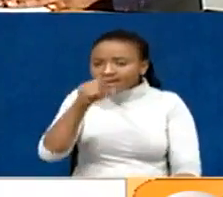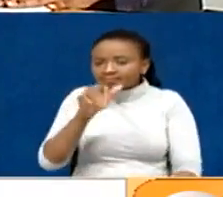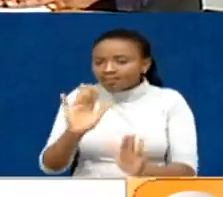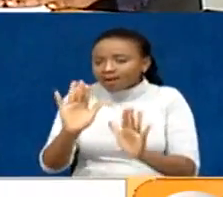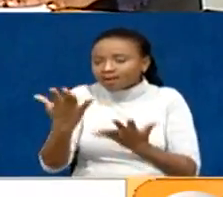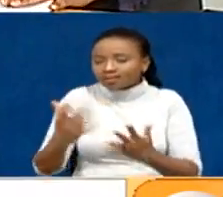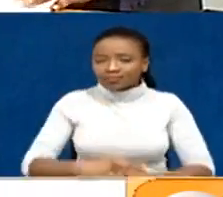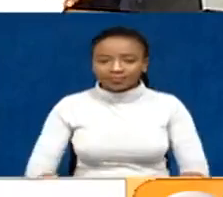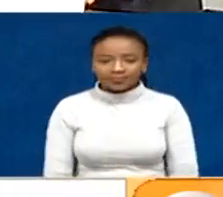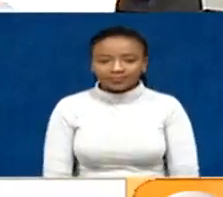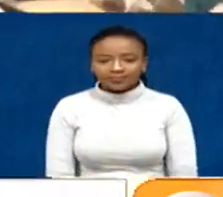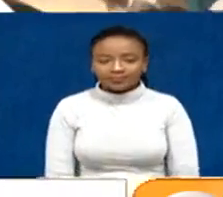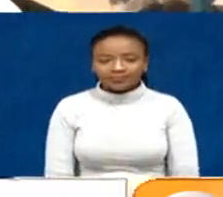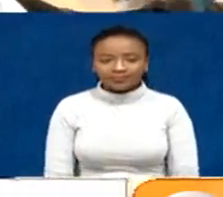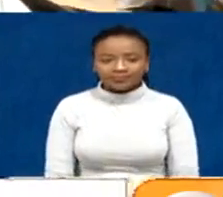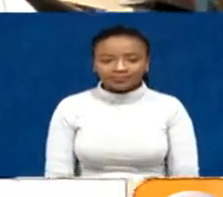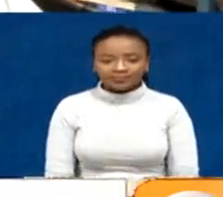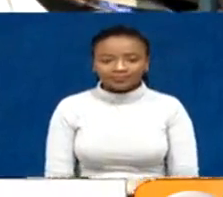ametuandalia taarifa hii.